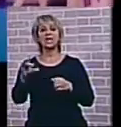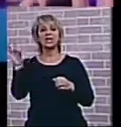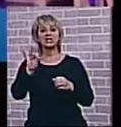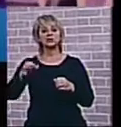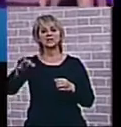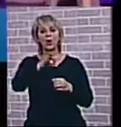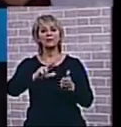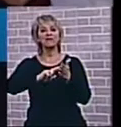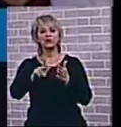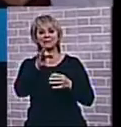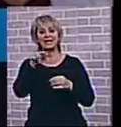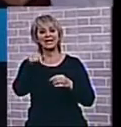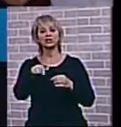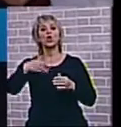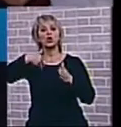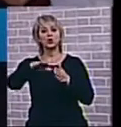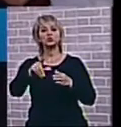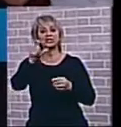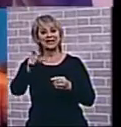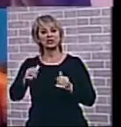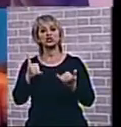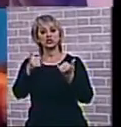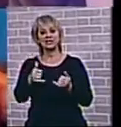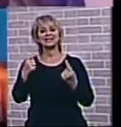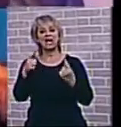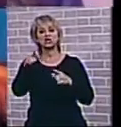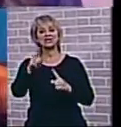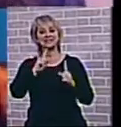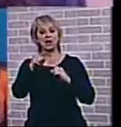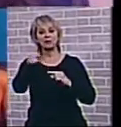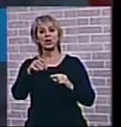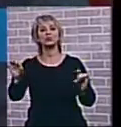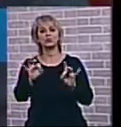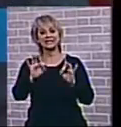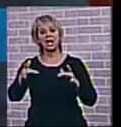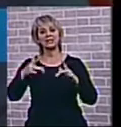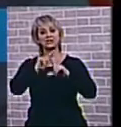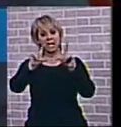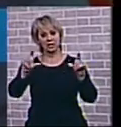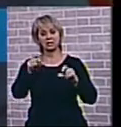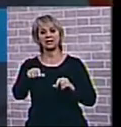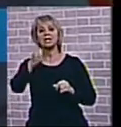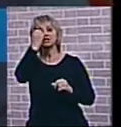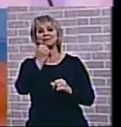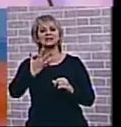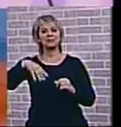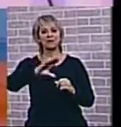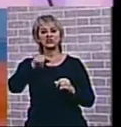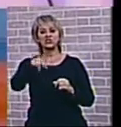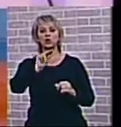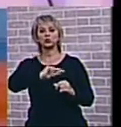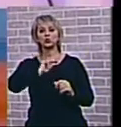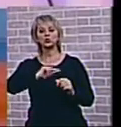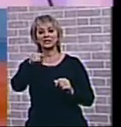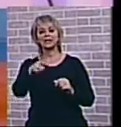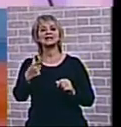Ростовской области 80 лет. Лучших дончан чествовали на торжественном собрании в музыкальном театре. Спасибо всем